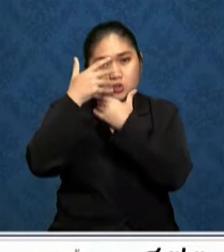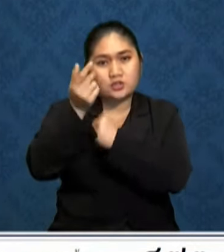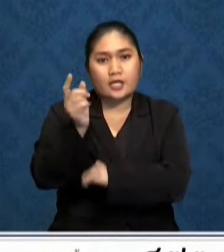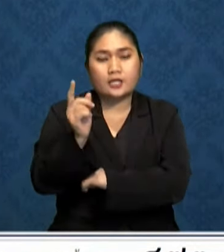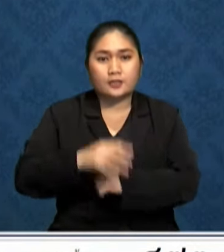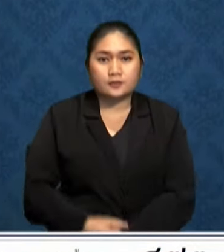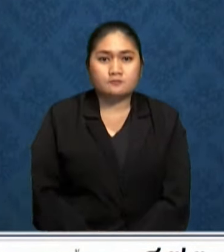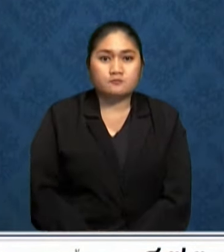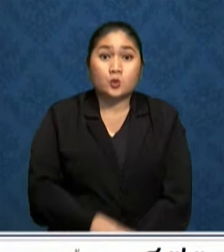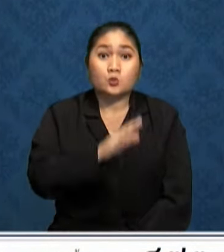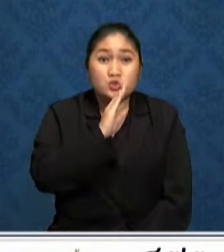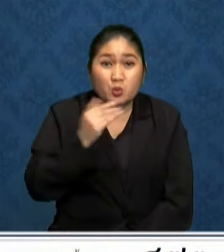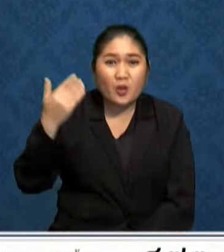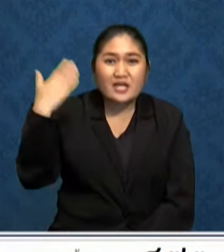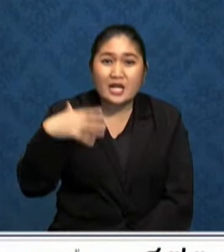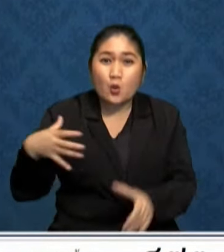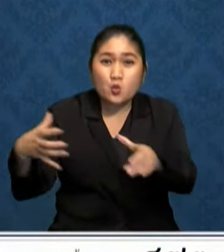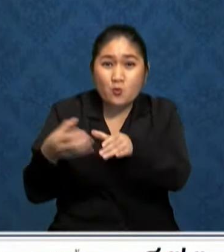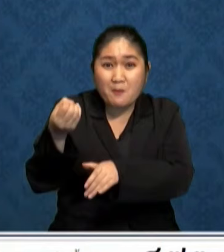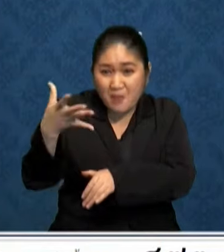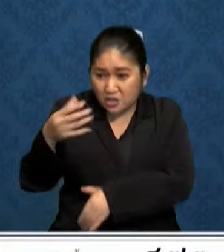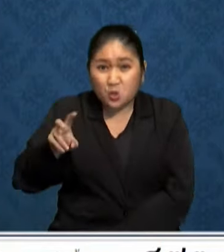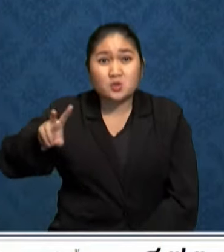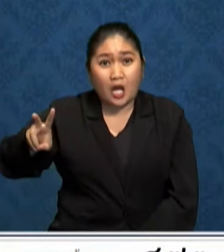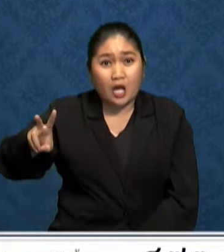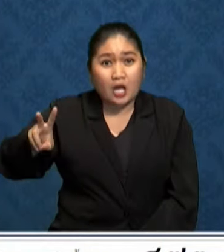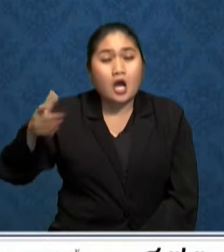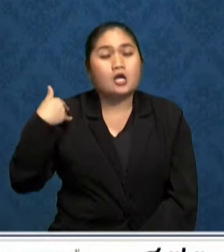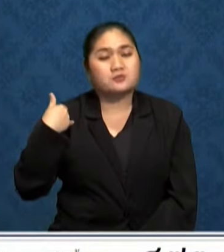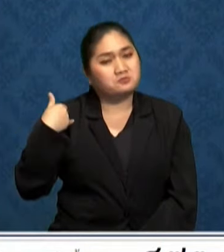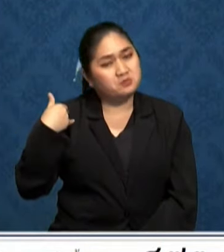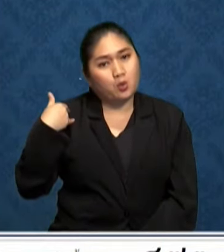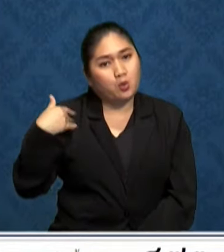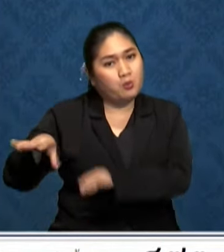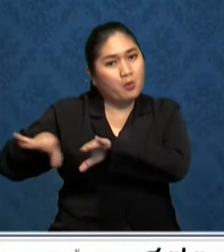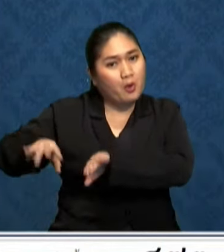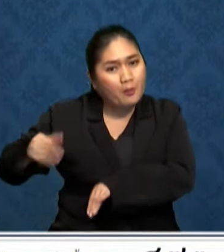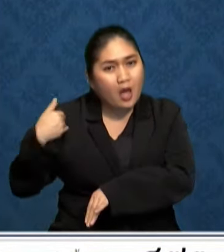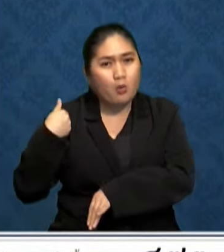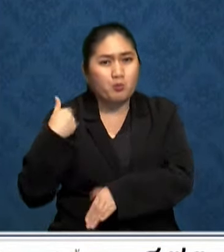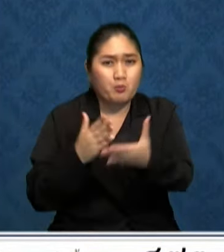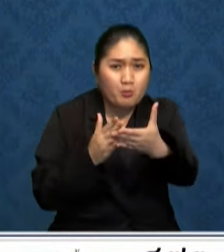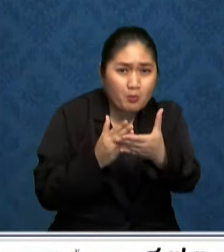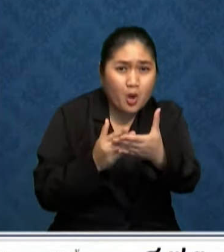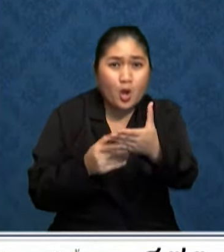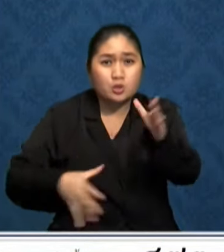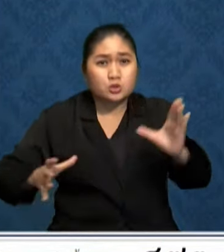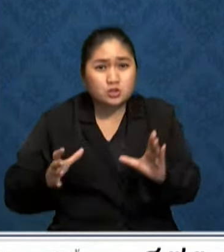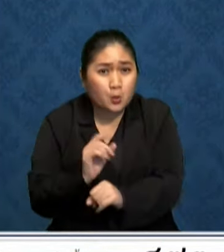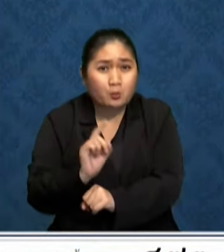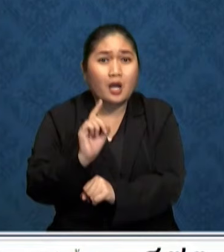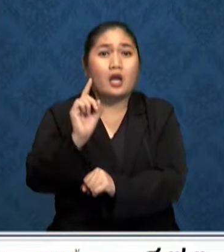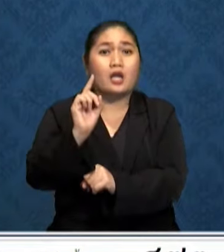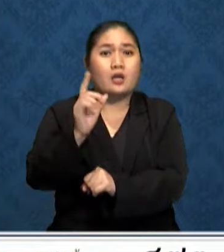เมสัดาทแล้